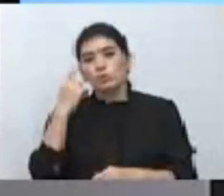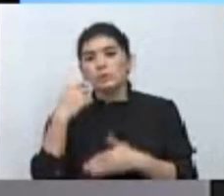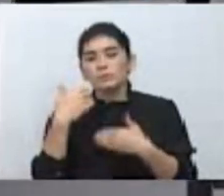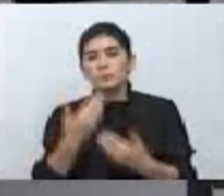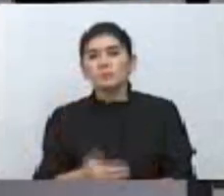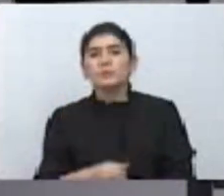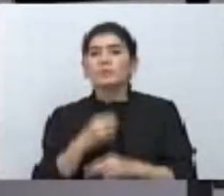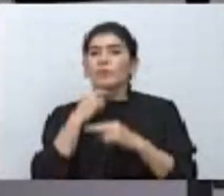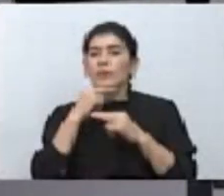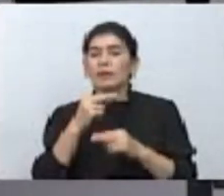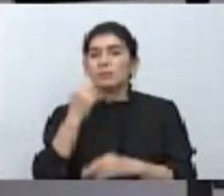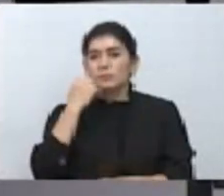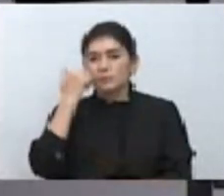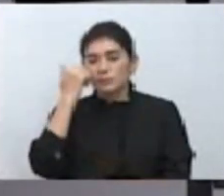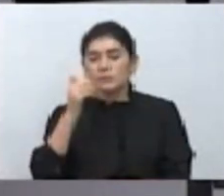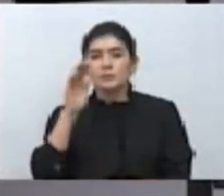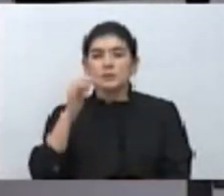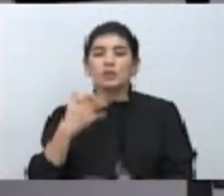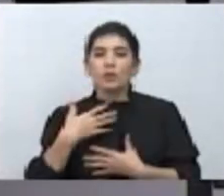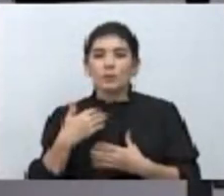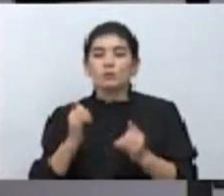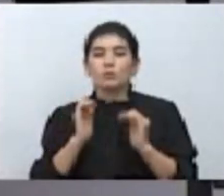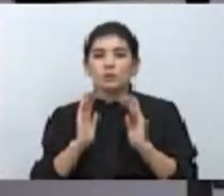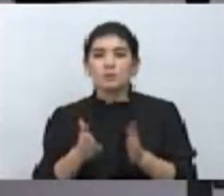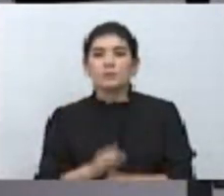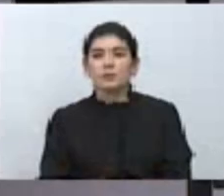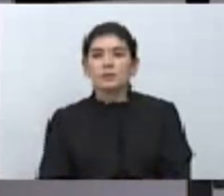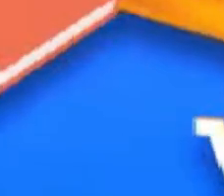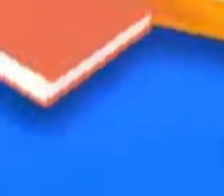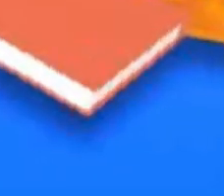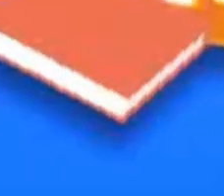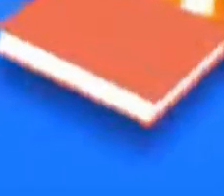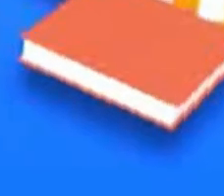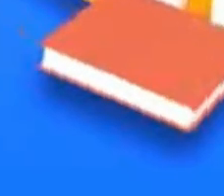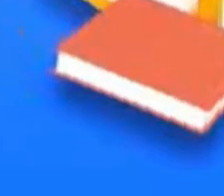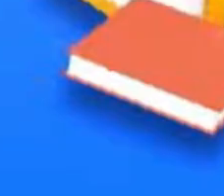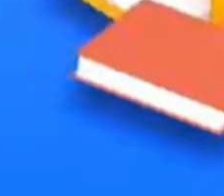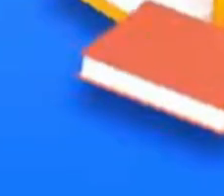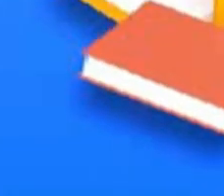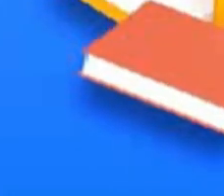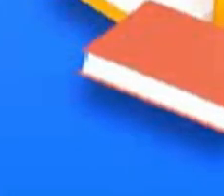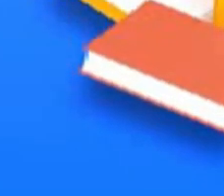qilamiz. E'tiboringiz uchun rahmat. Xayr, salomat bo'ling.